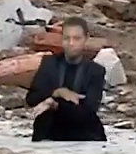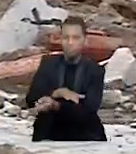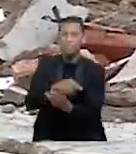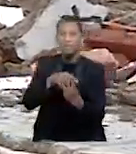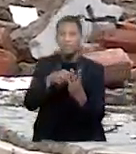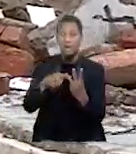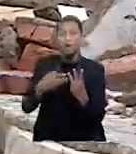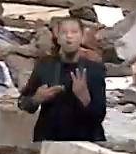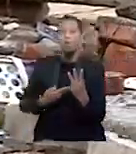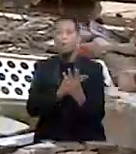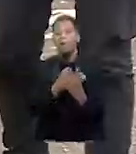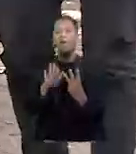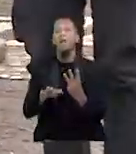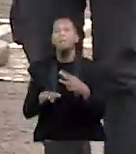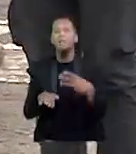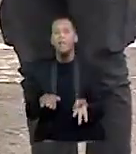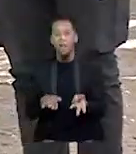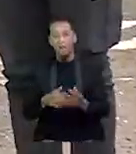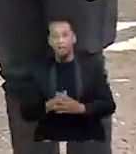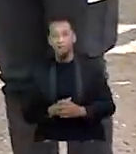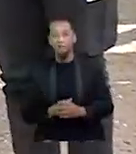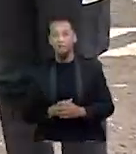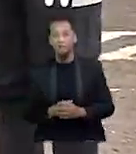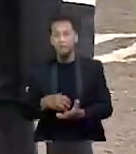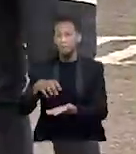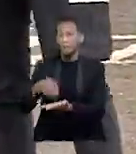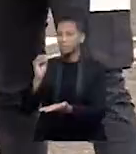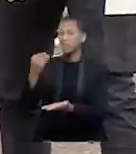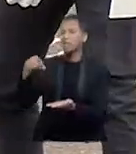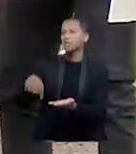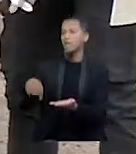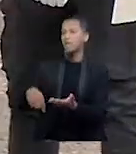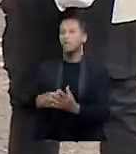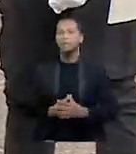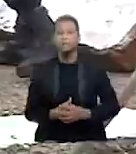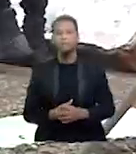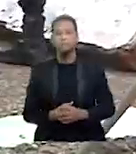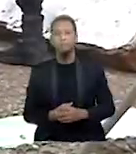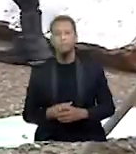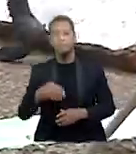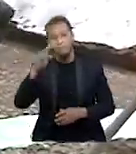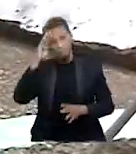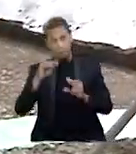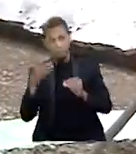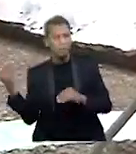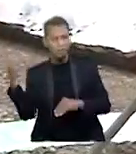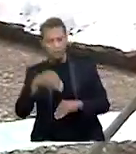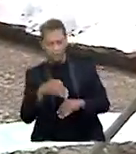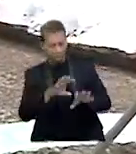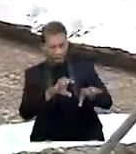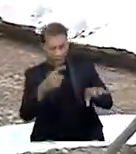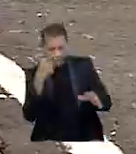MTSN 19 Pondok Labu, Jakarta Selatan. Petugas mengambil sejumlah barang bukti guna menguji konstruksi dinding yang